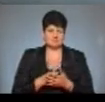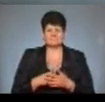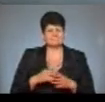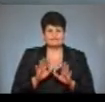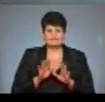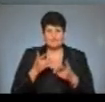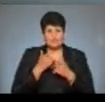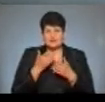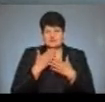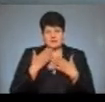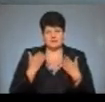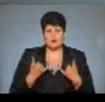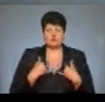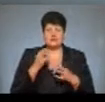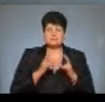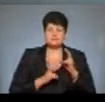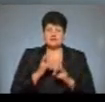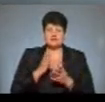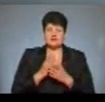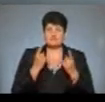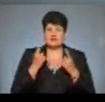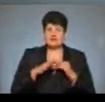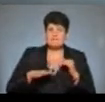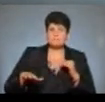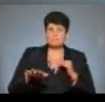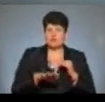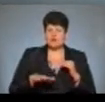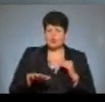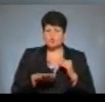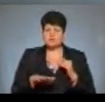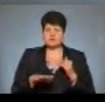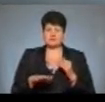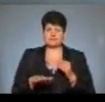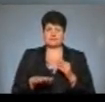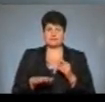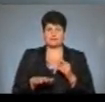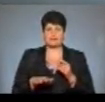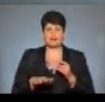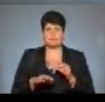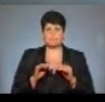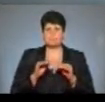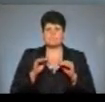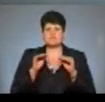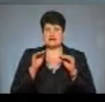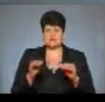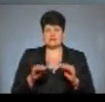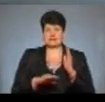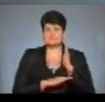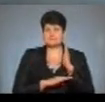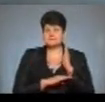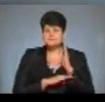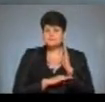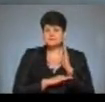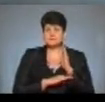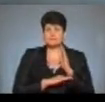і знову ж таки, у нас підприємства, які мають великі площі, ну великі чи незначні площі посадки багаторічних